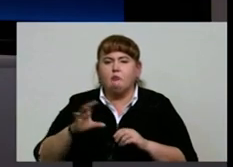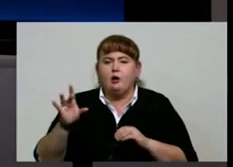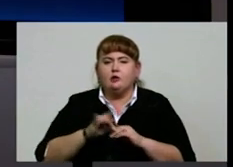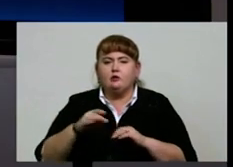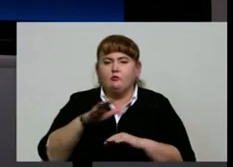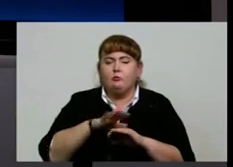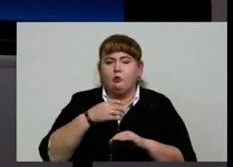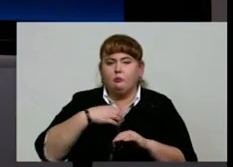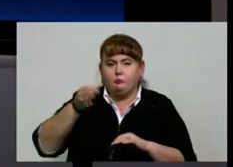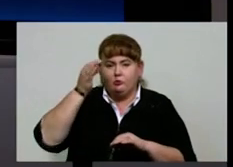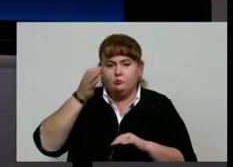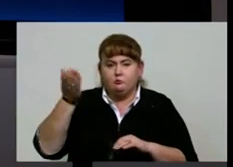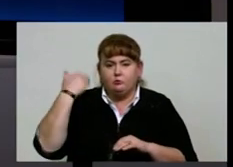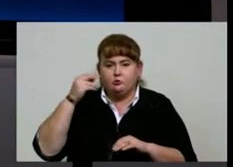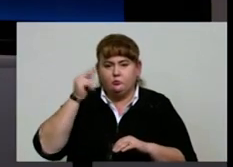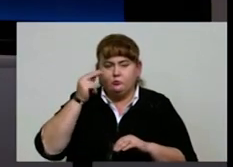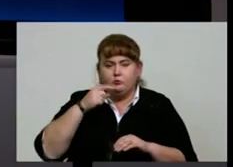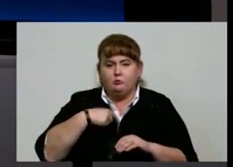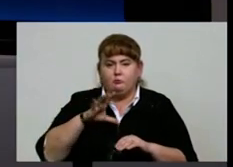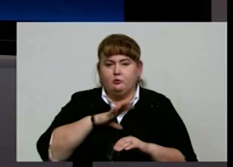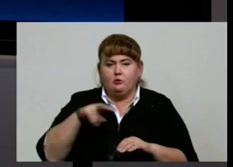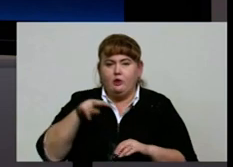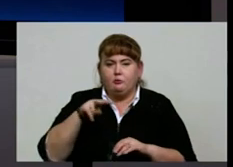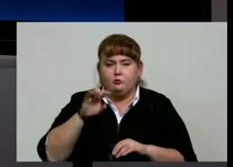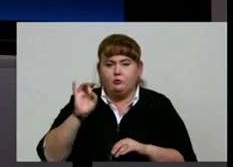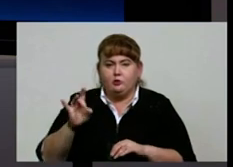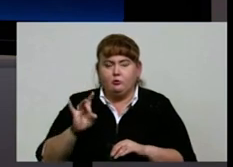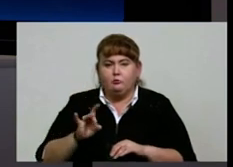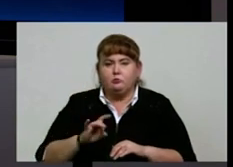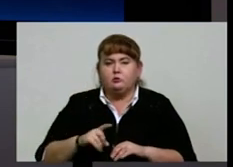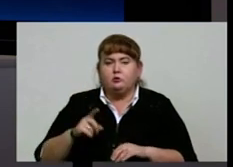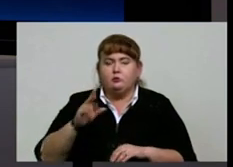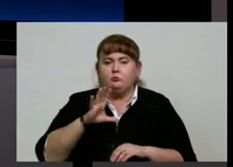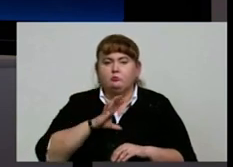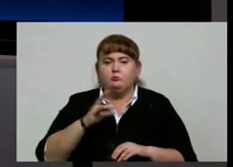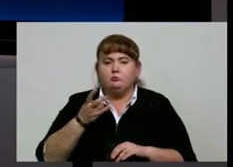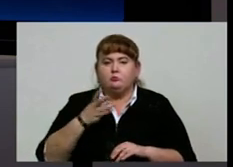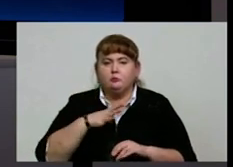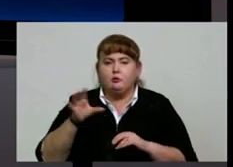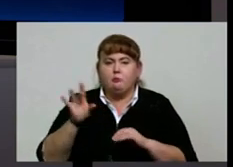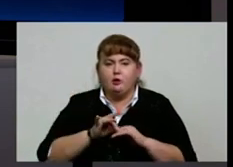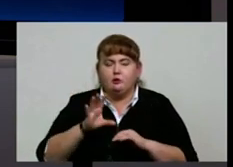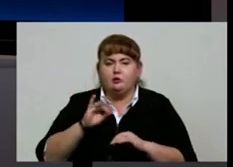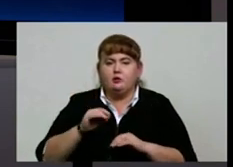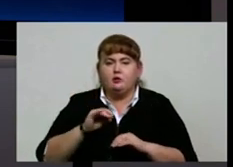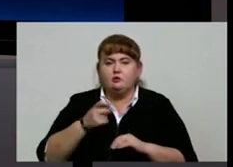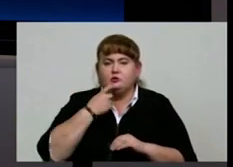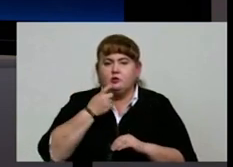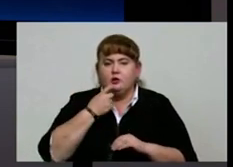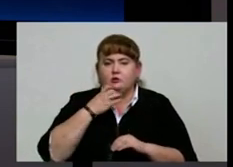прошлом занятии мы проводили с вами лабораторную. В лабораторной нам понадобился магнит и железная